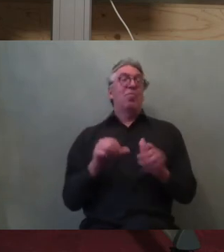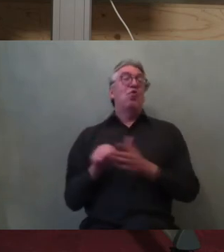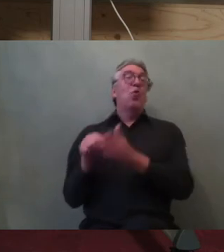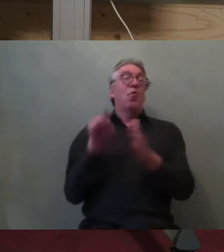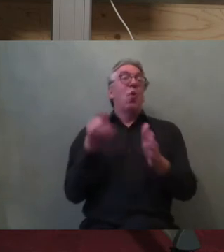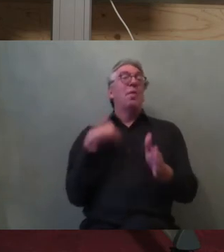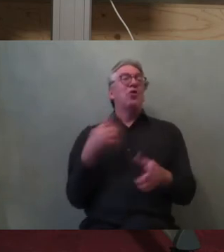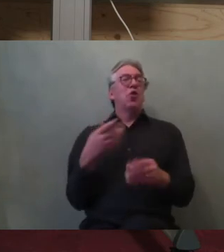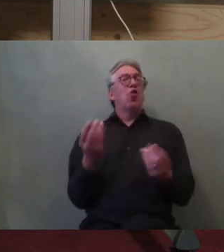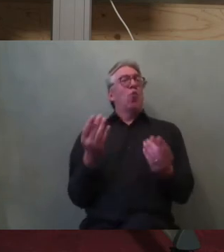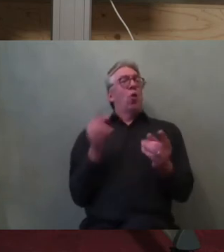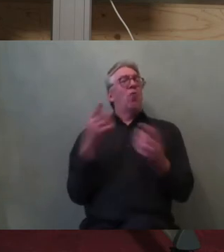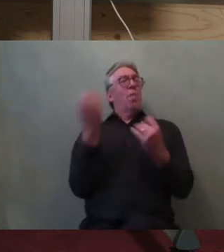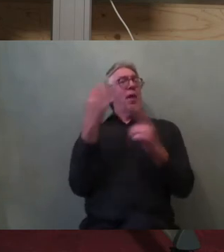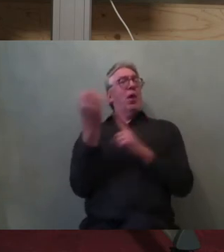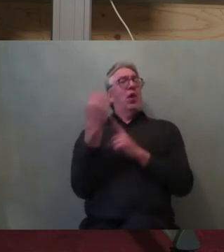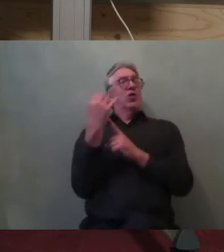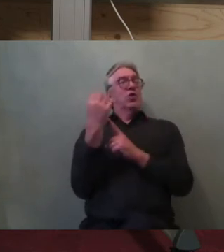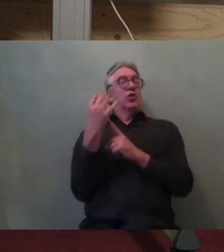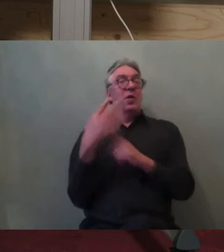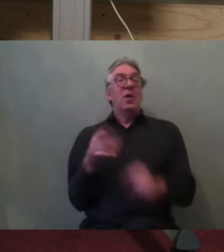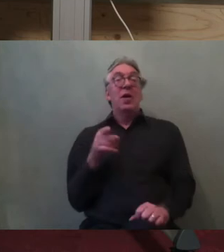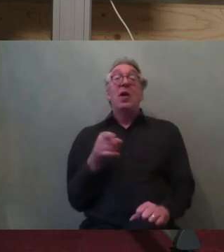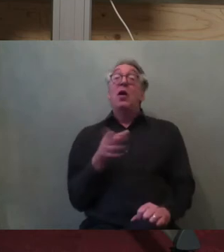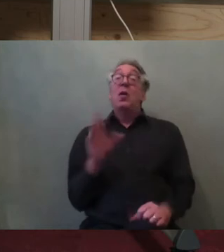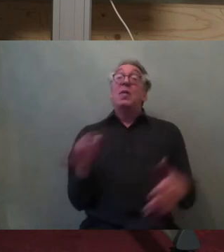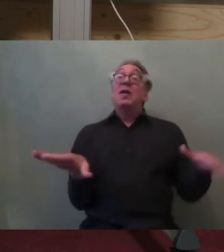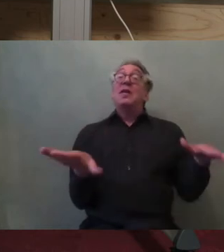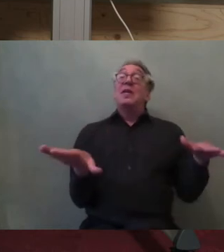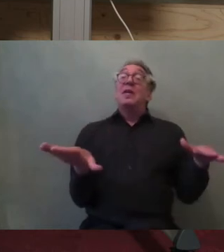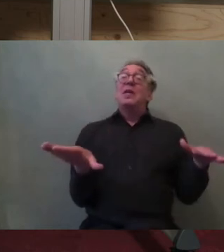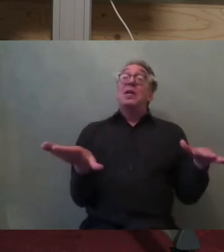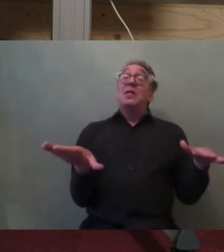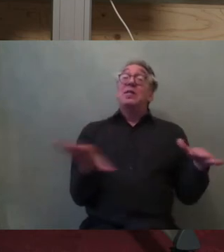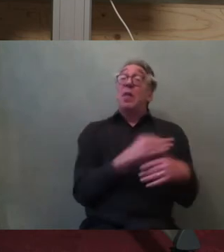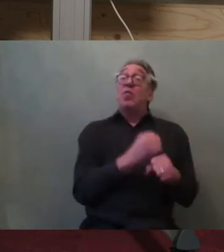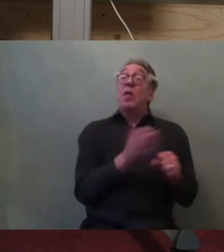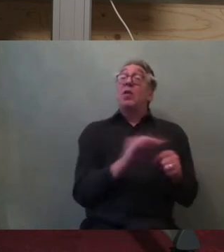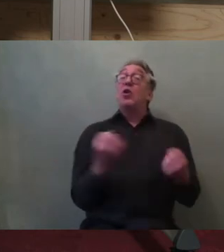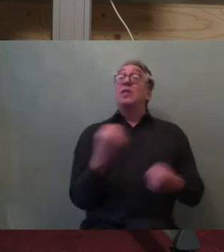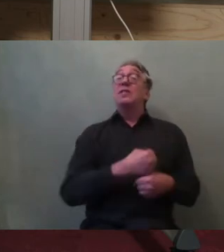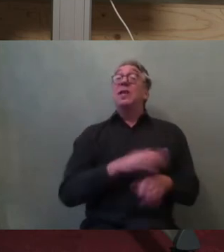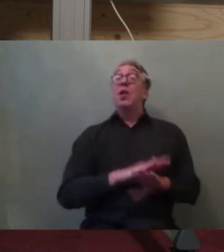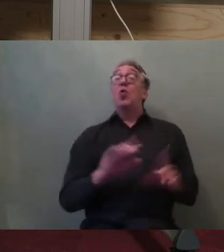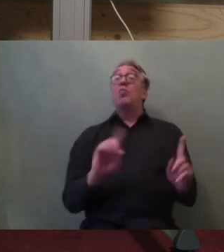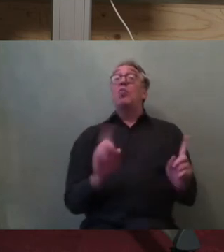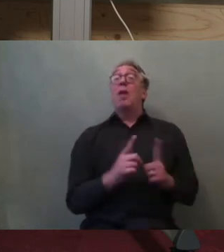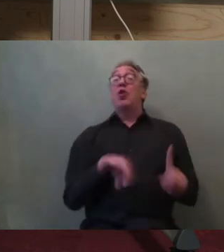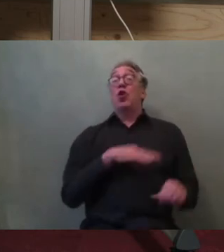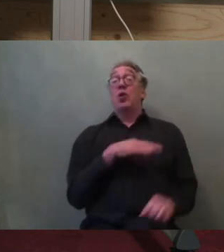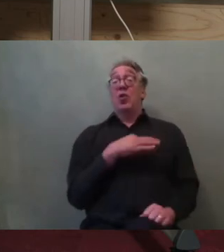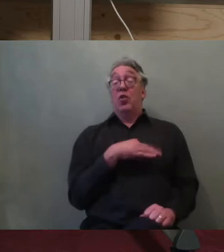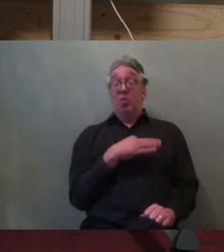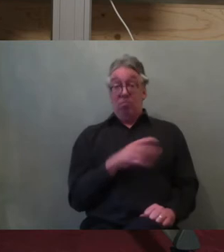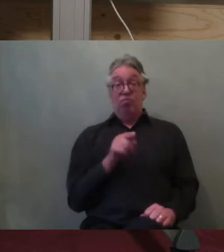doen zij in combinatie of in samenwerking met Stichting Onbeperkt Genieten. Dan ga ik door naar goede voorbeelden bij